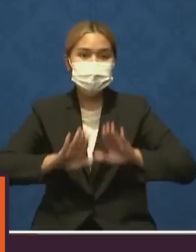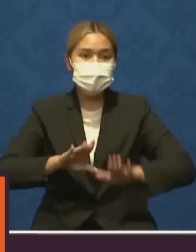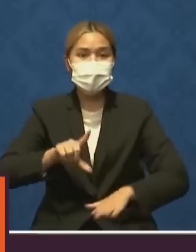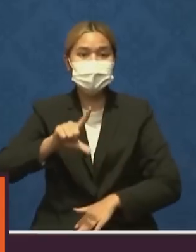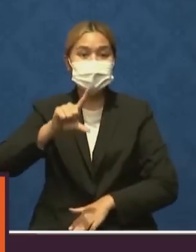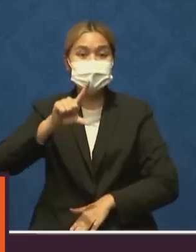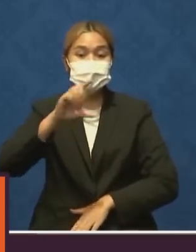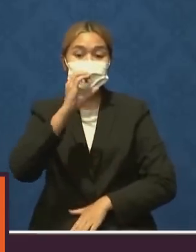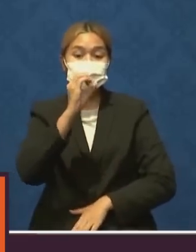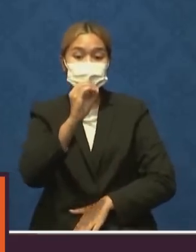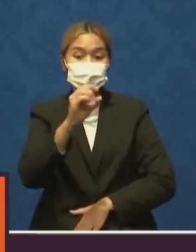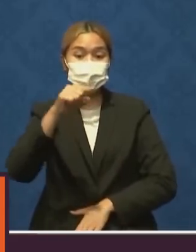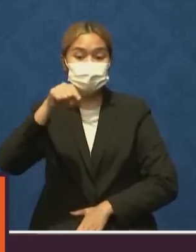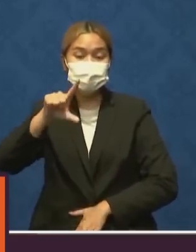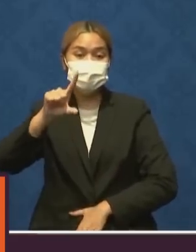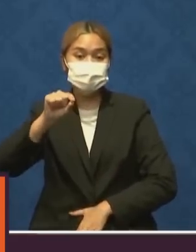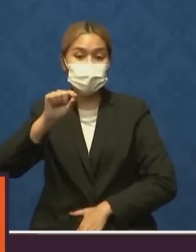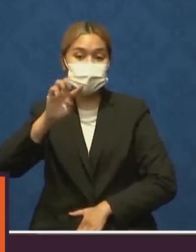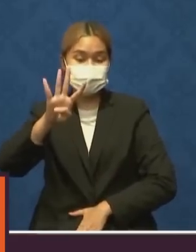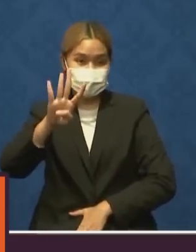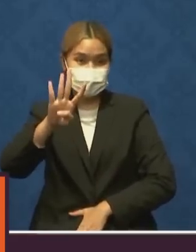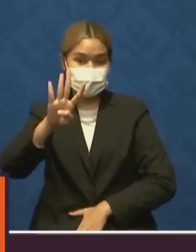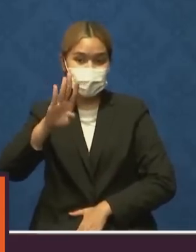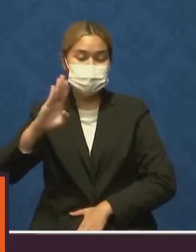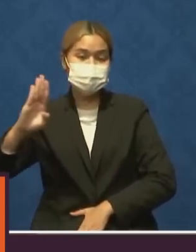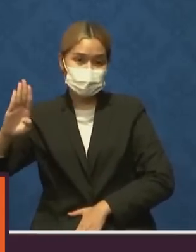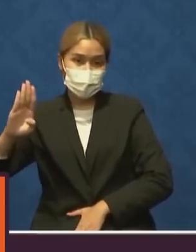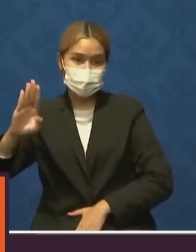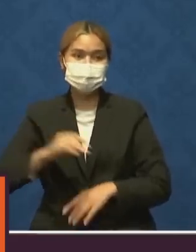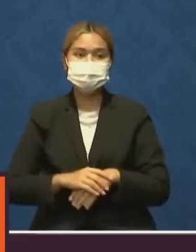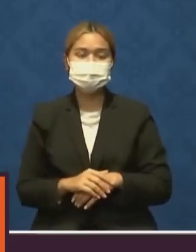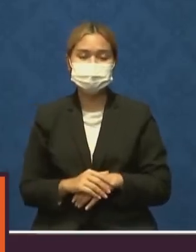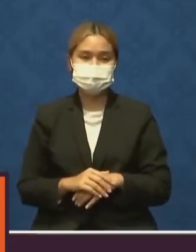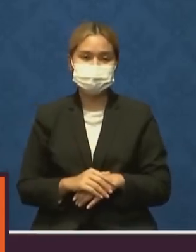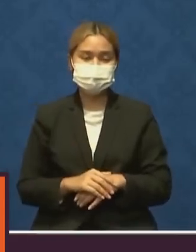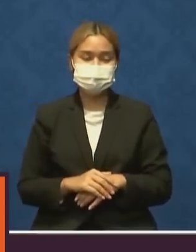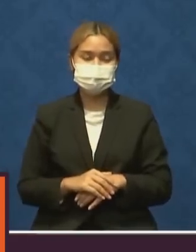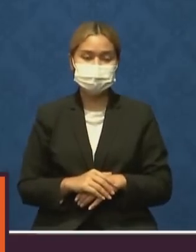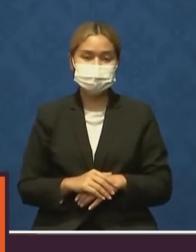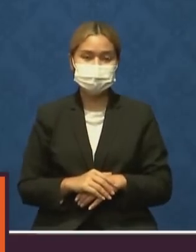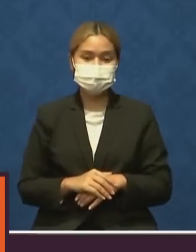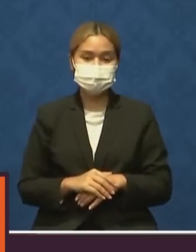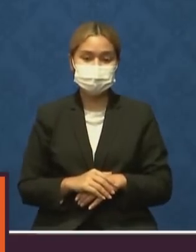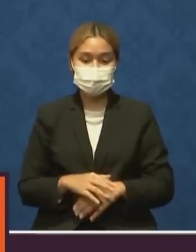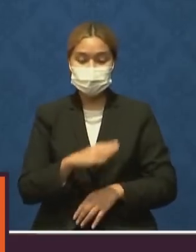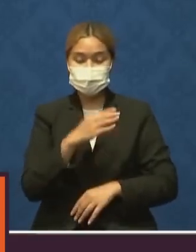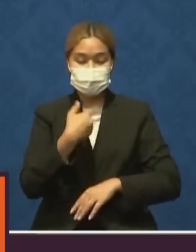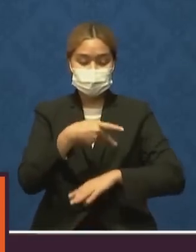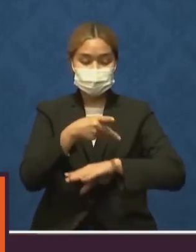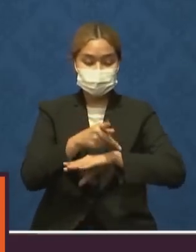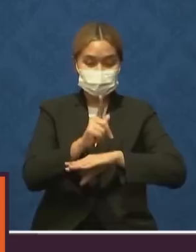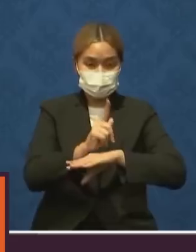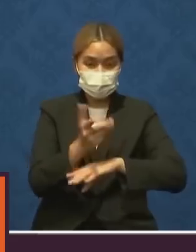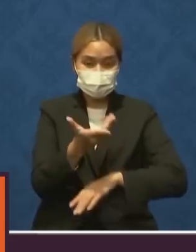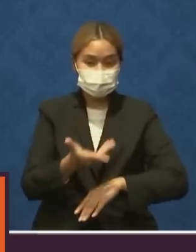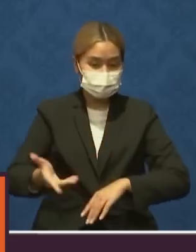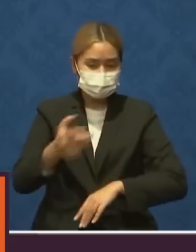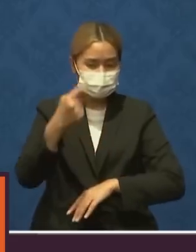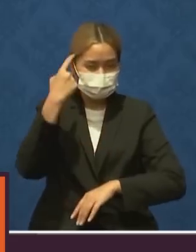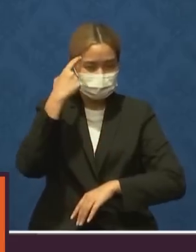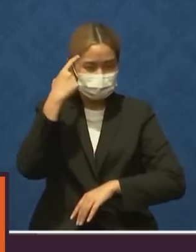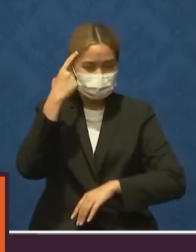ต่หน่วยจะไดเปคาคามเสยหายนั่นนะ ถ้าทานประทาหรือพี่น้องประชาชนก